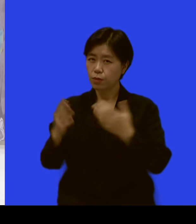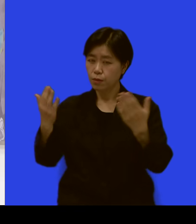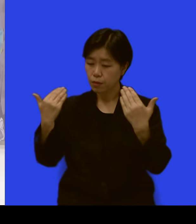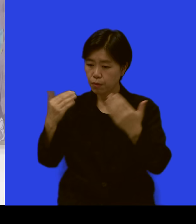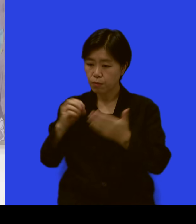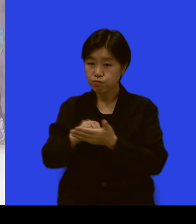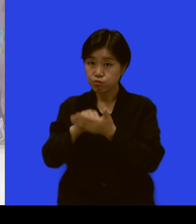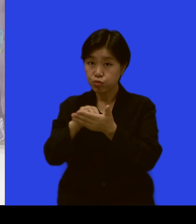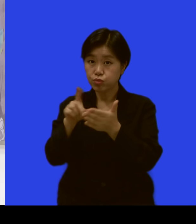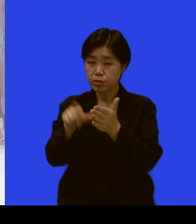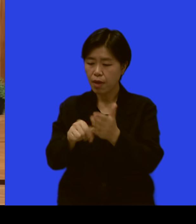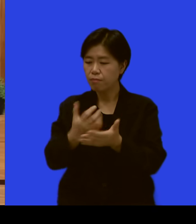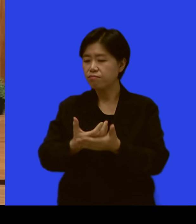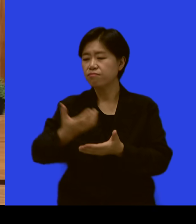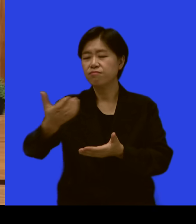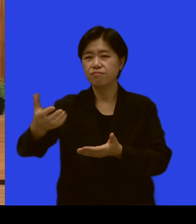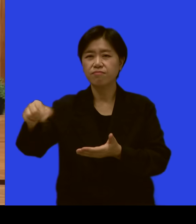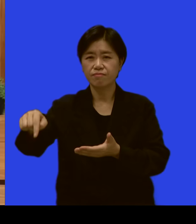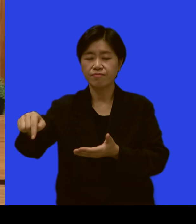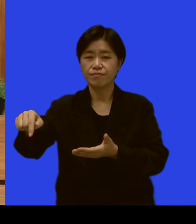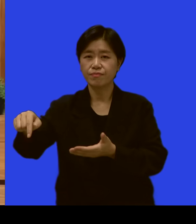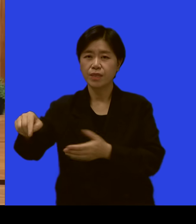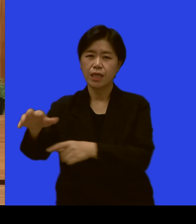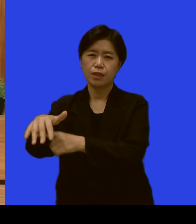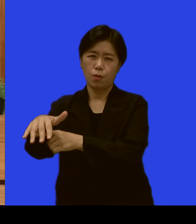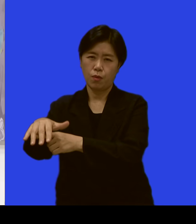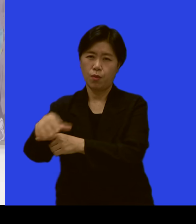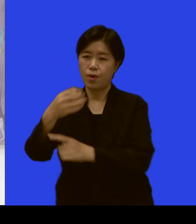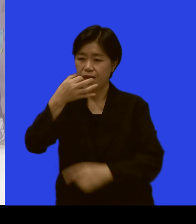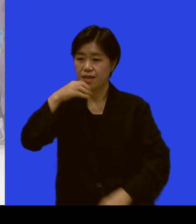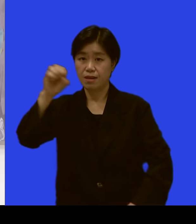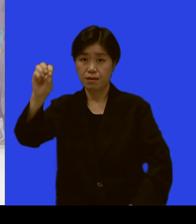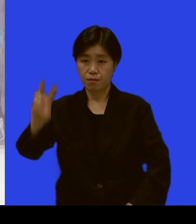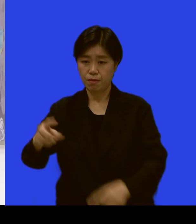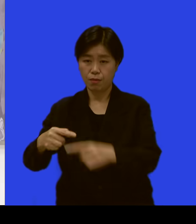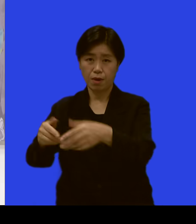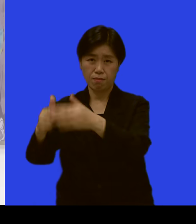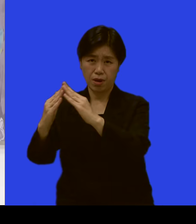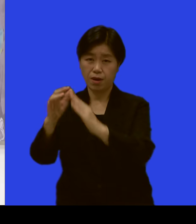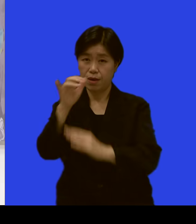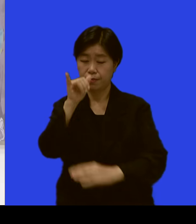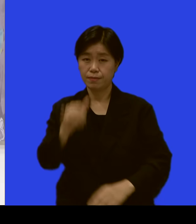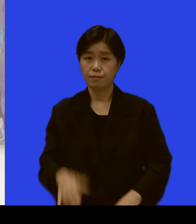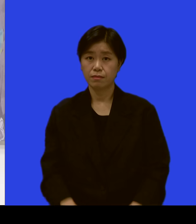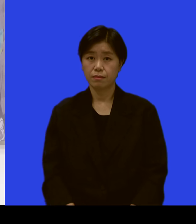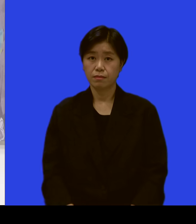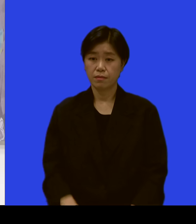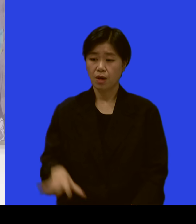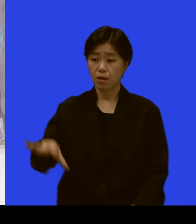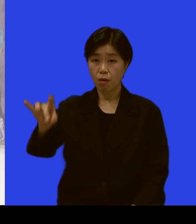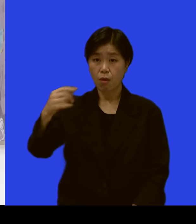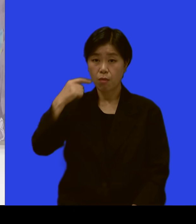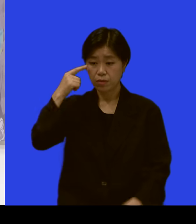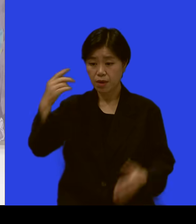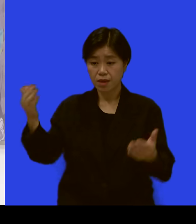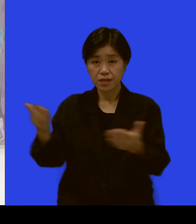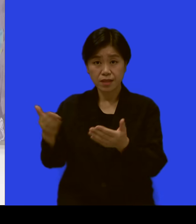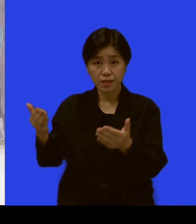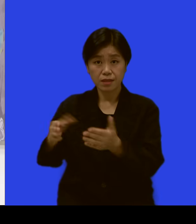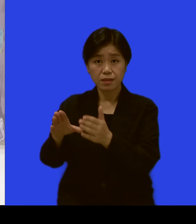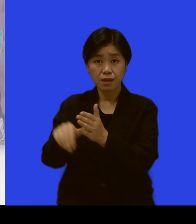하신 예, 시골의 개척교회 목사님이라고 생각하시면 될 거예요. 예. 근데 저희 아버지가 처음에 목회 시작하셨을